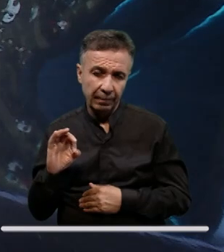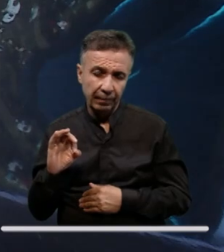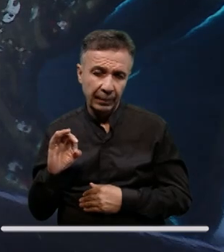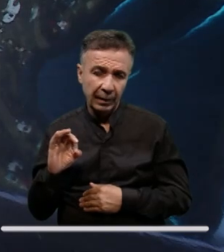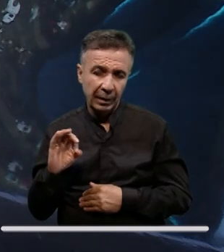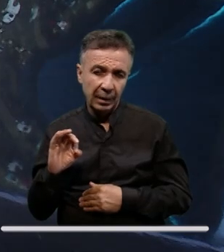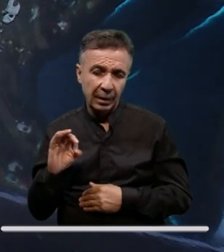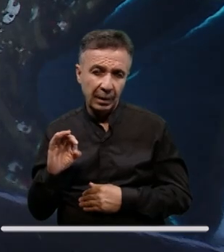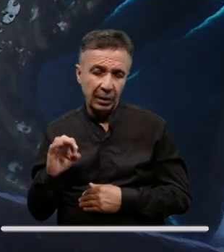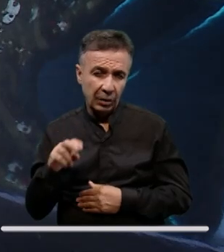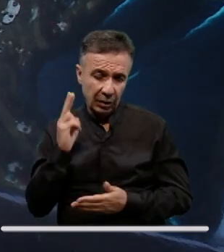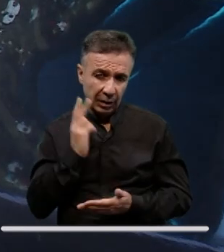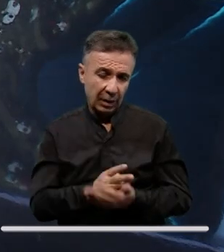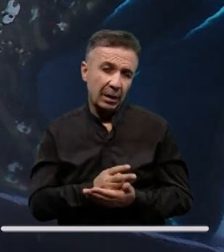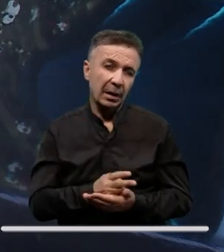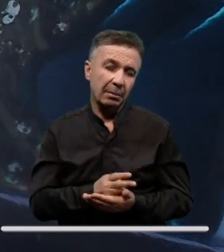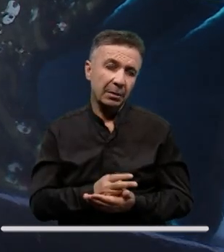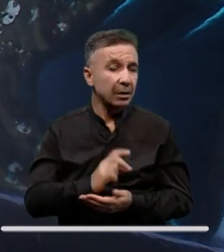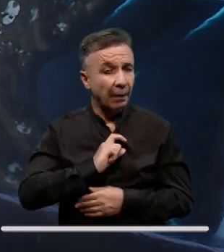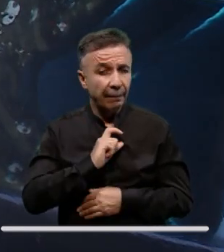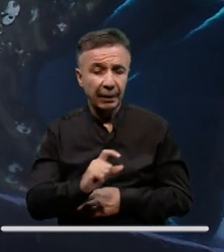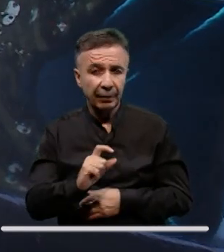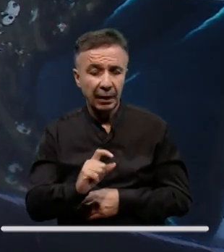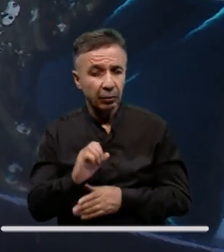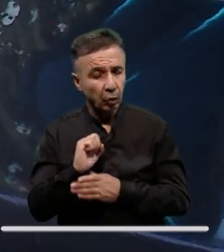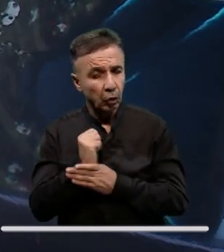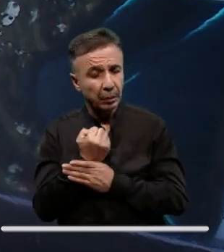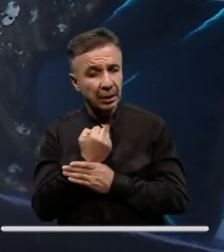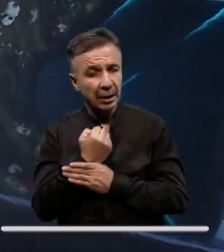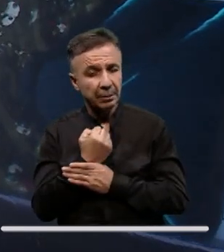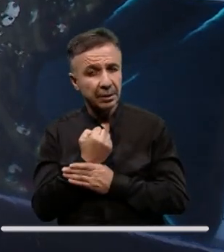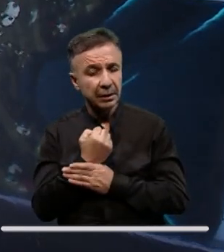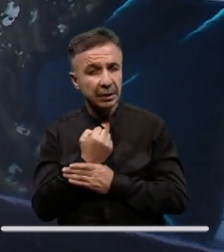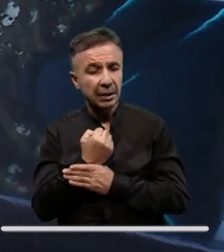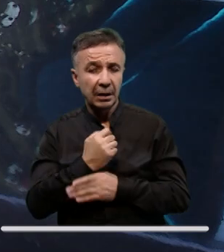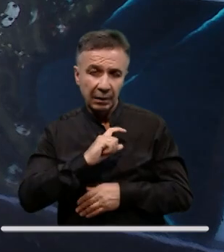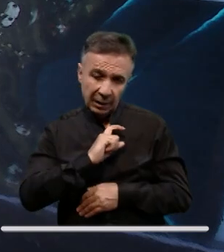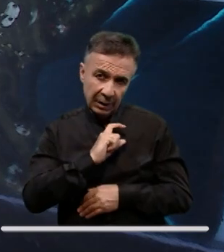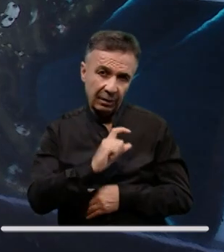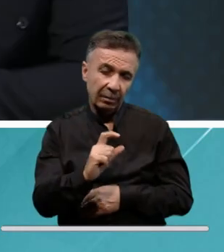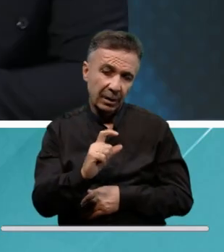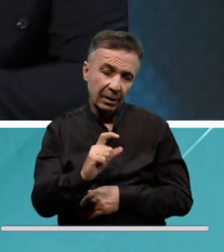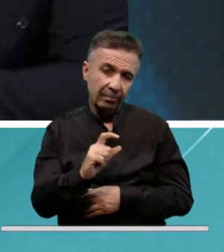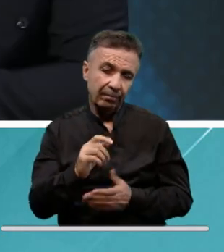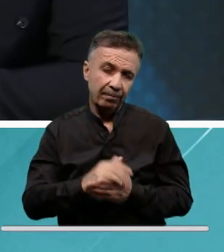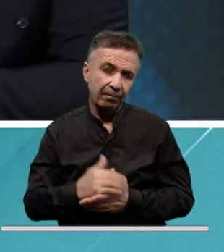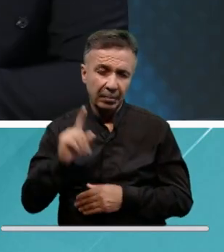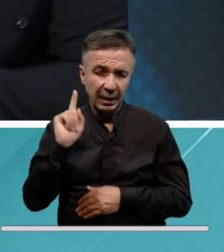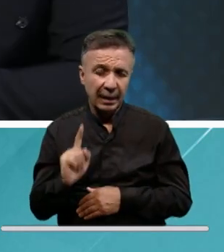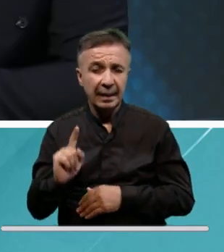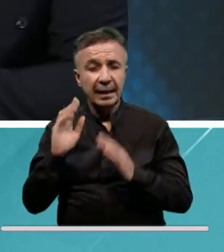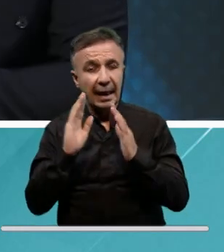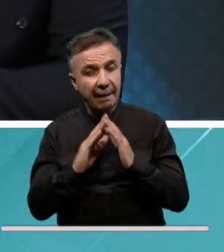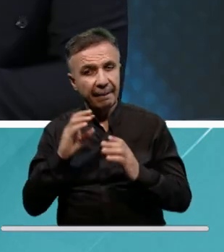ne kararlarımız da ne fetvalarım da ne uzmanlarımızın verdiği cevaplarda Eee ilk ev